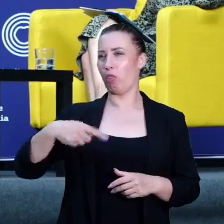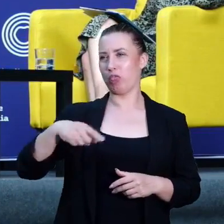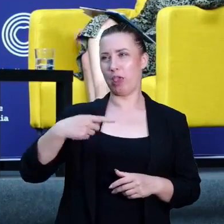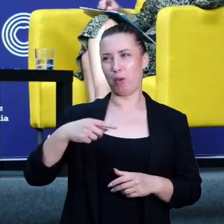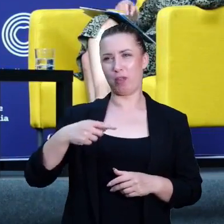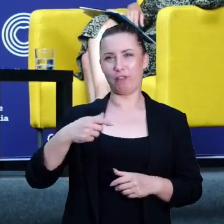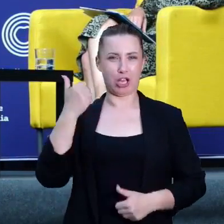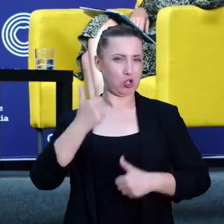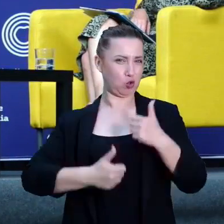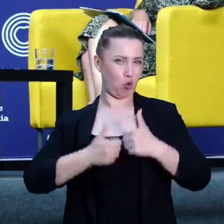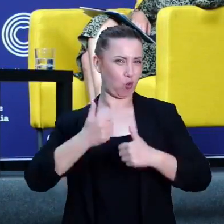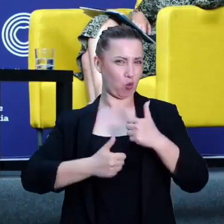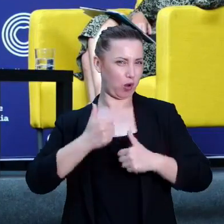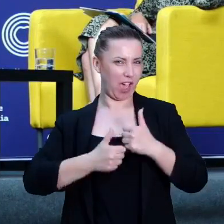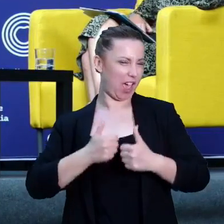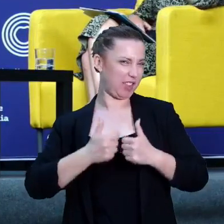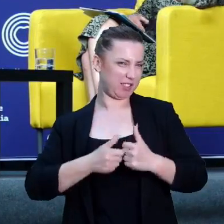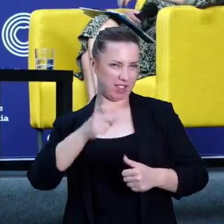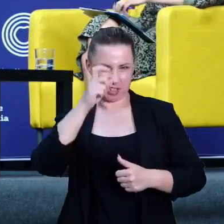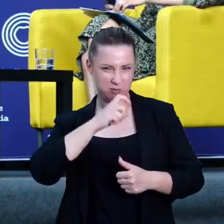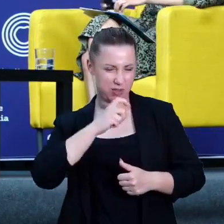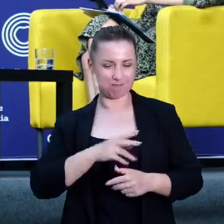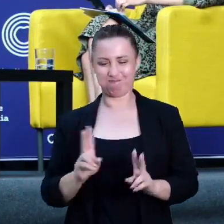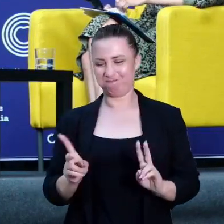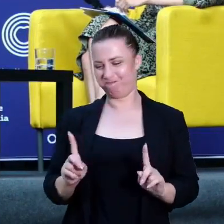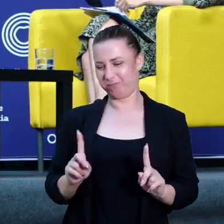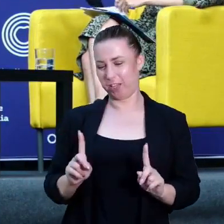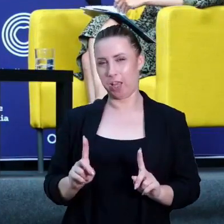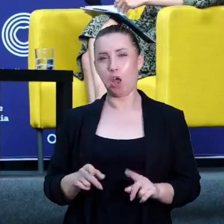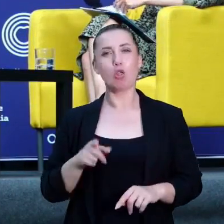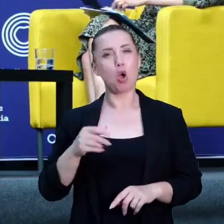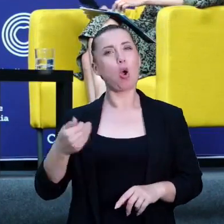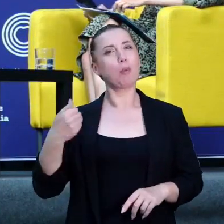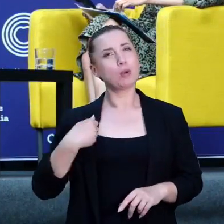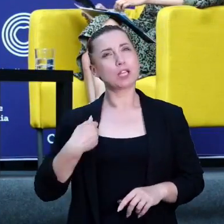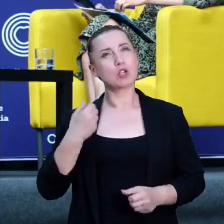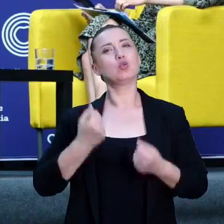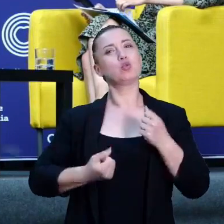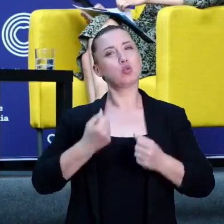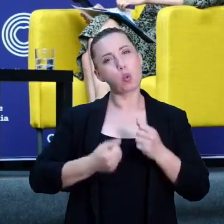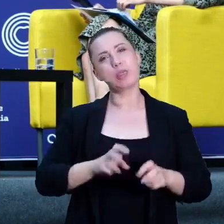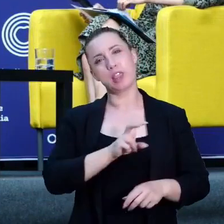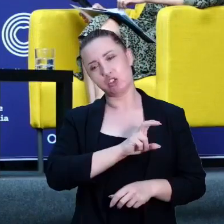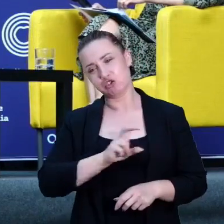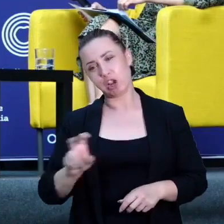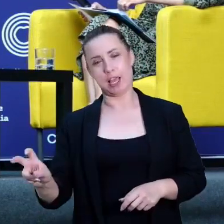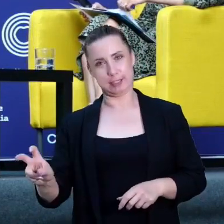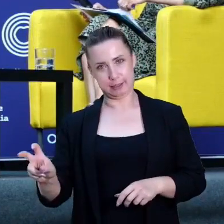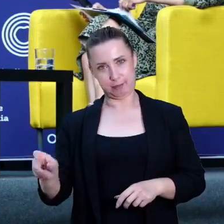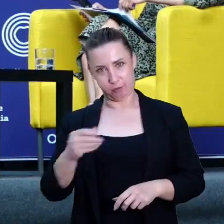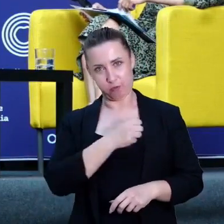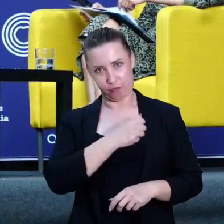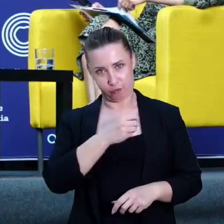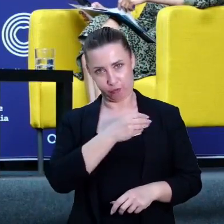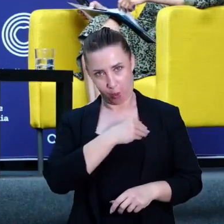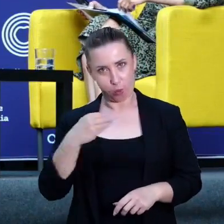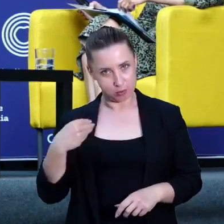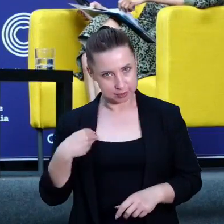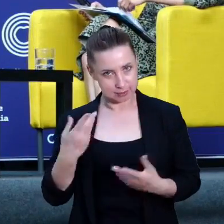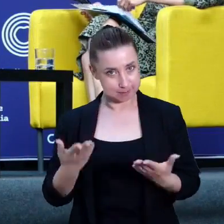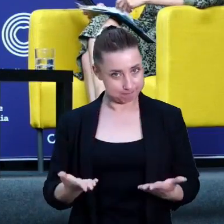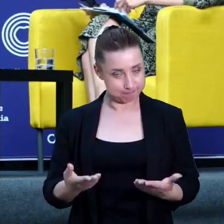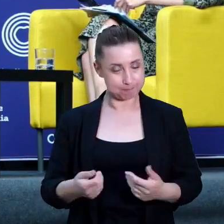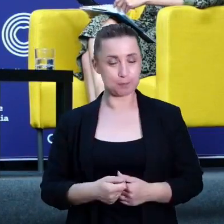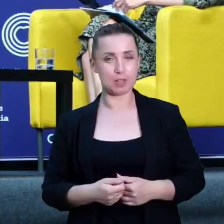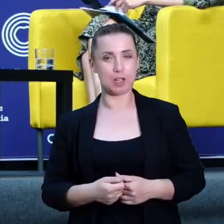to nie była nawet jakaś konkurencja niezdrowa, tylko że myśmy trafiły na taki bardzo specyficzny czas, kiedy w ogóle fonografia w Polsce, rynek fonograficzny w ogóle